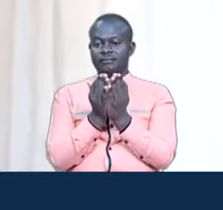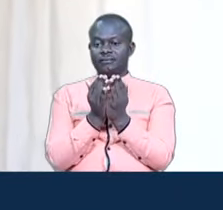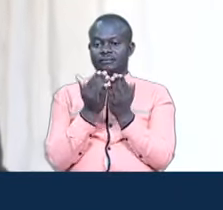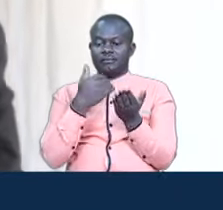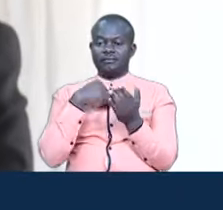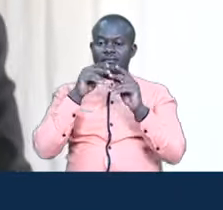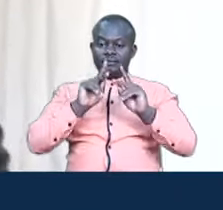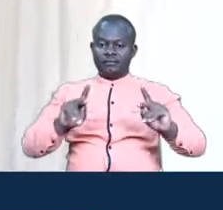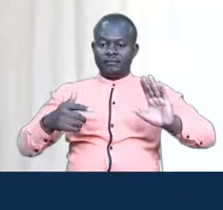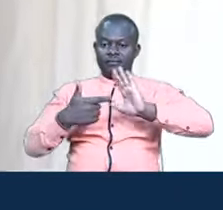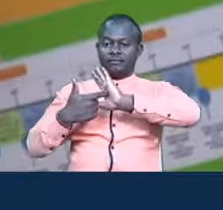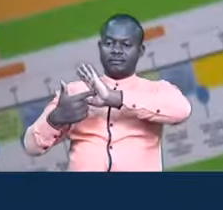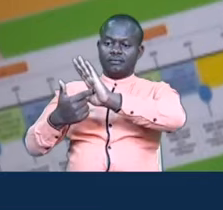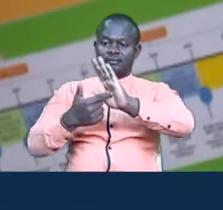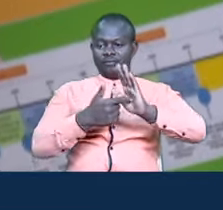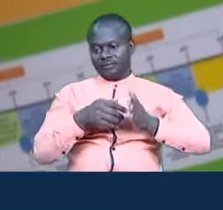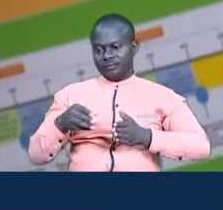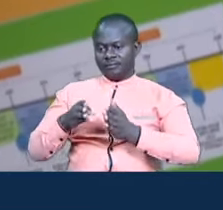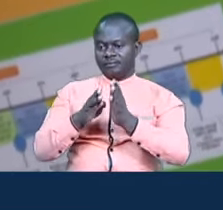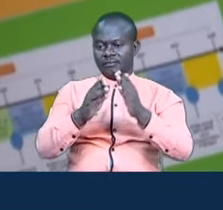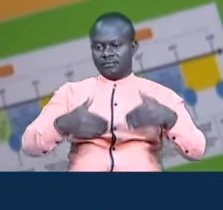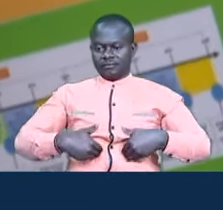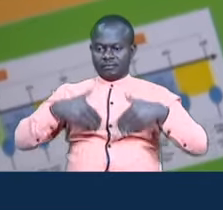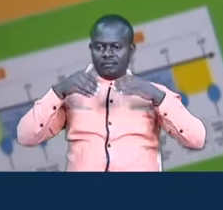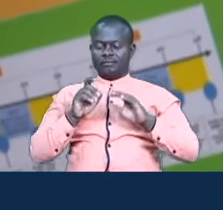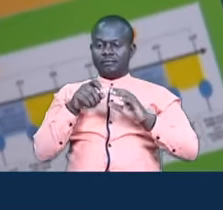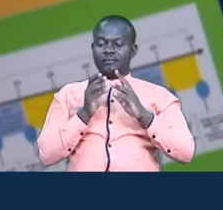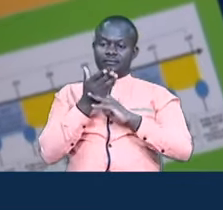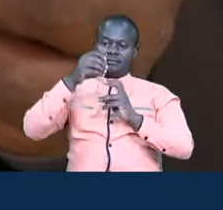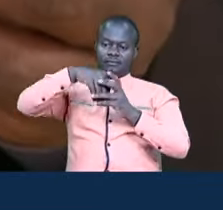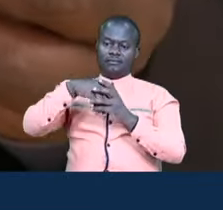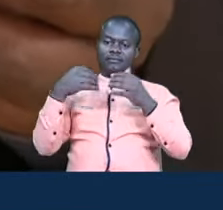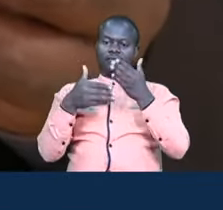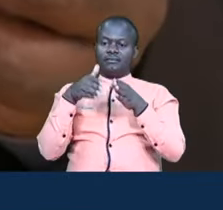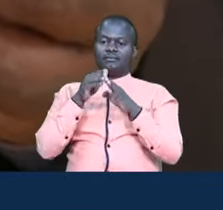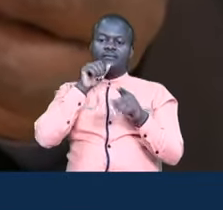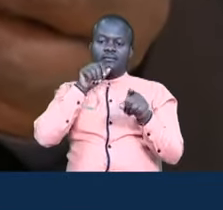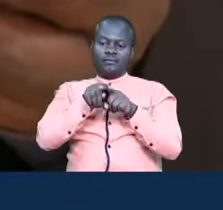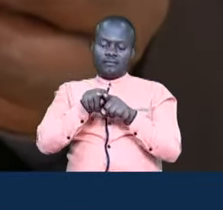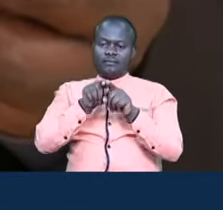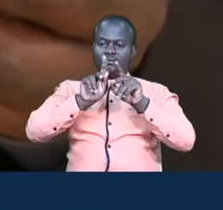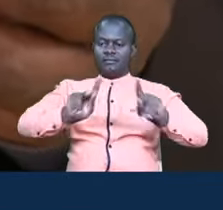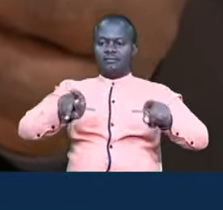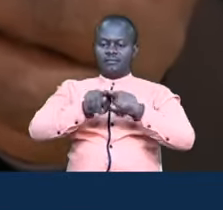Amahoro ari ukwerekana inzira abakiri bato banyuramo muri iki kinyejana bubaka ubuvandimwe n'amahoro